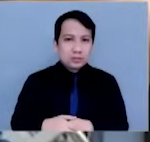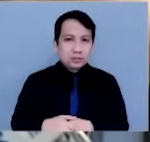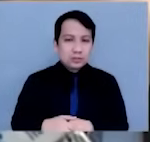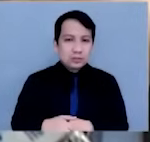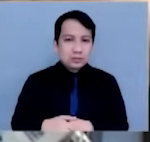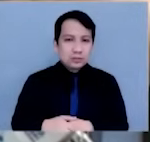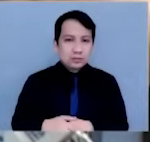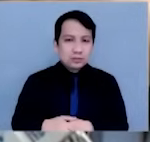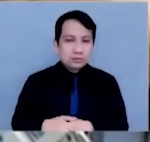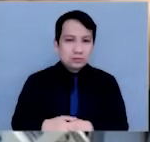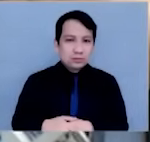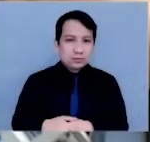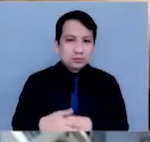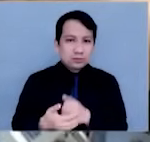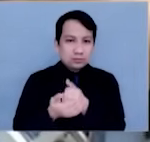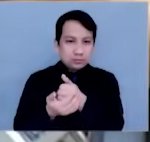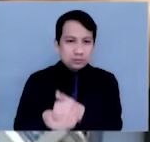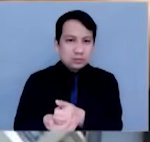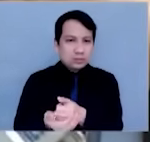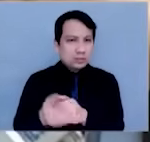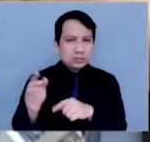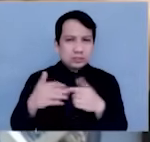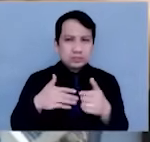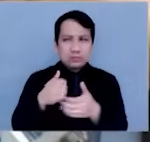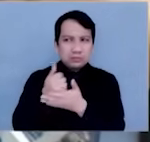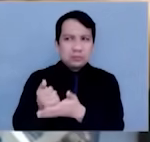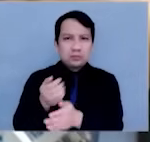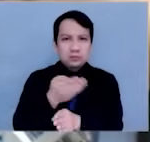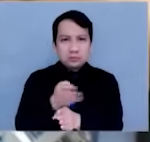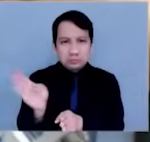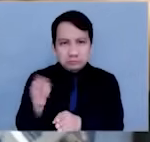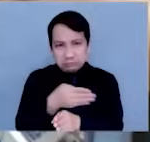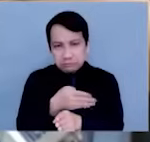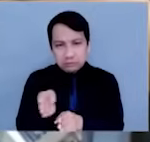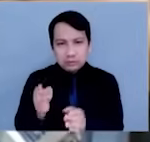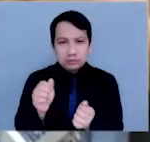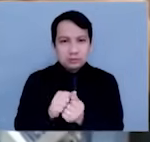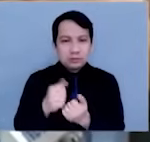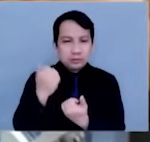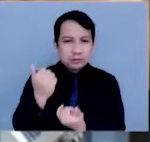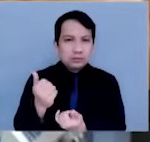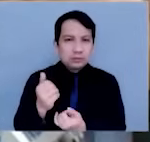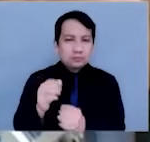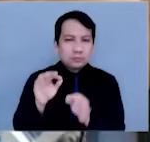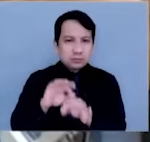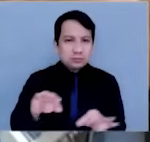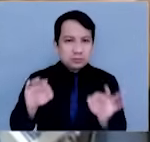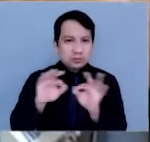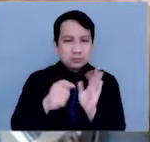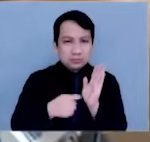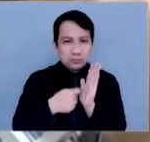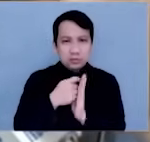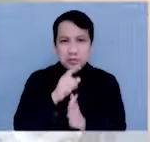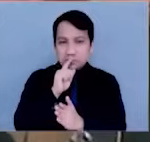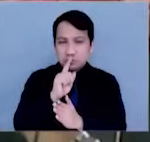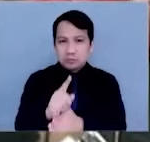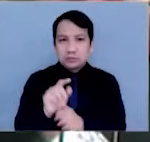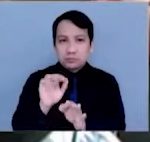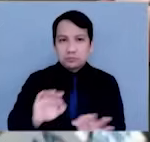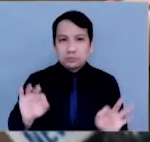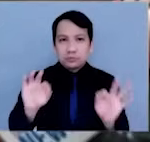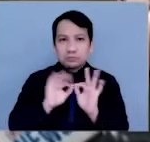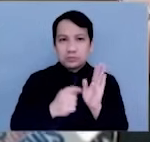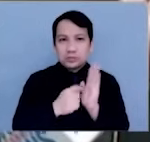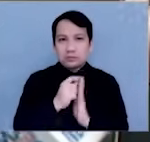all to be evasive. Mas bibigat ang magiging problema niya kung hindi siya magsabi ng totoo. A few